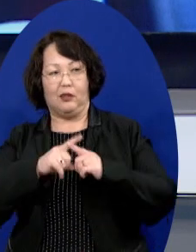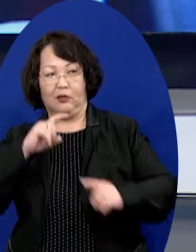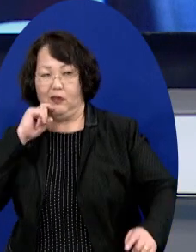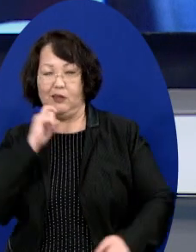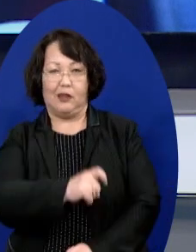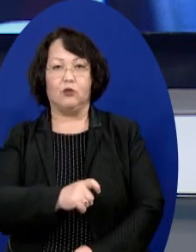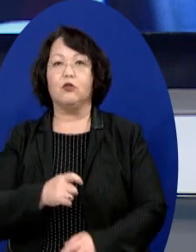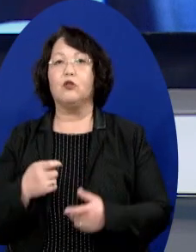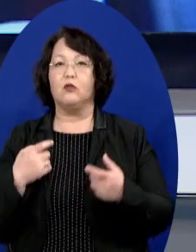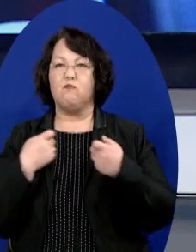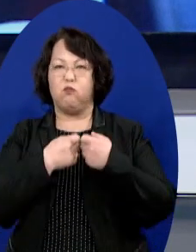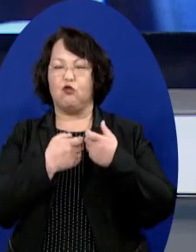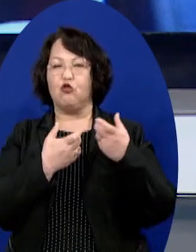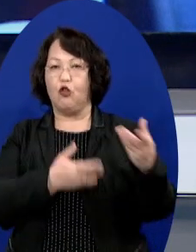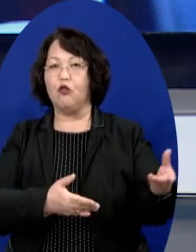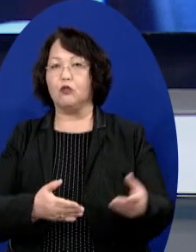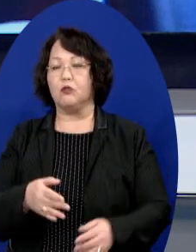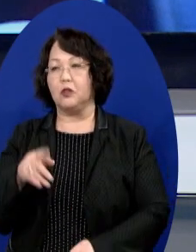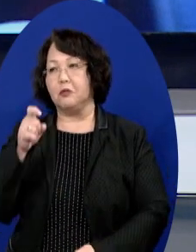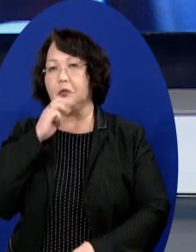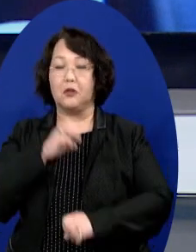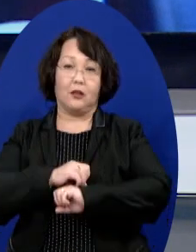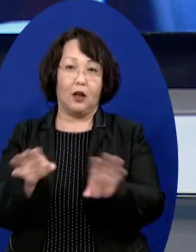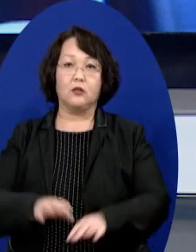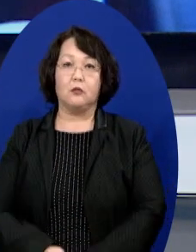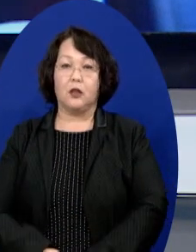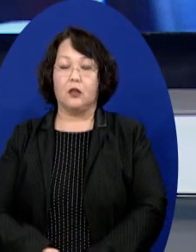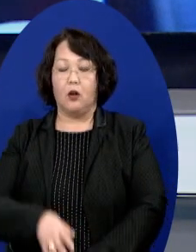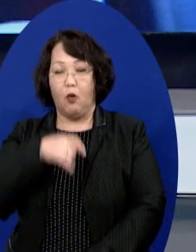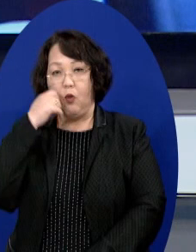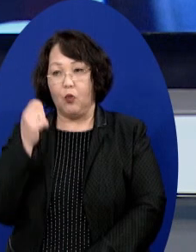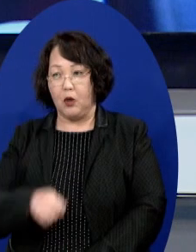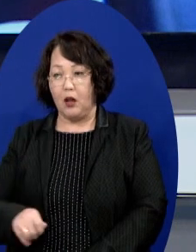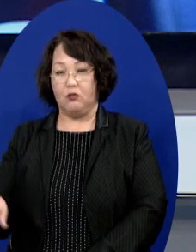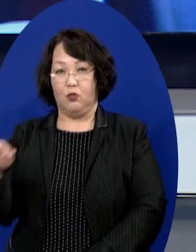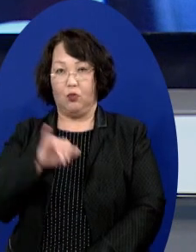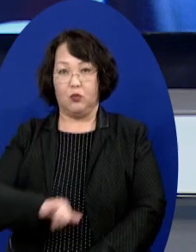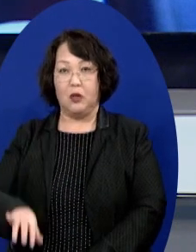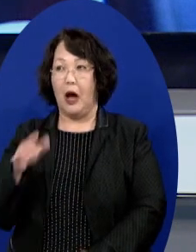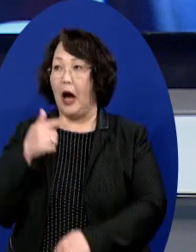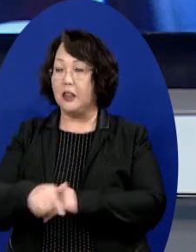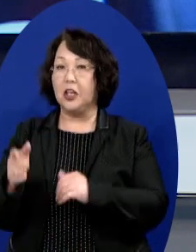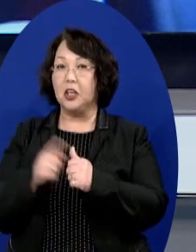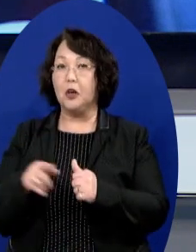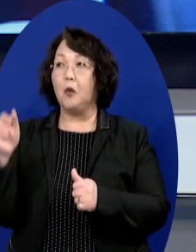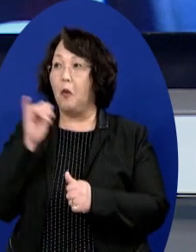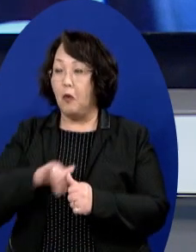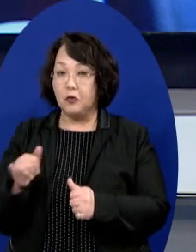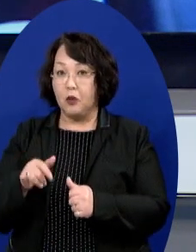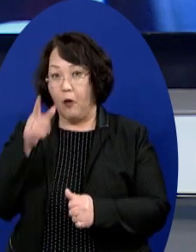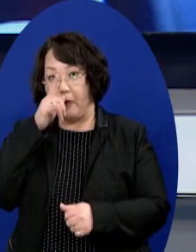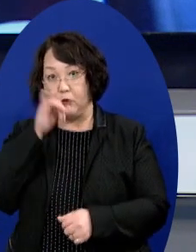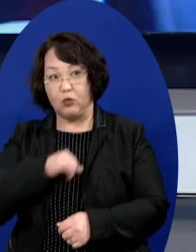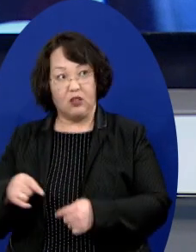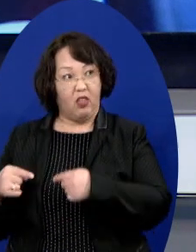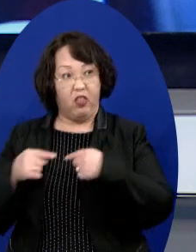Jazeera, Associated Press зэрэг олон улсын хэвлэлүүдэд мэдээллээ. Тэрээр Украинд ямар ч одоо улс хөндлөнгөө суралцаж Оросд стратегийн аюул занал